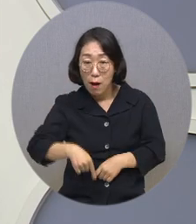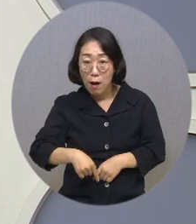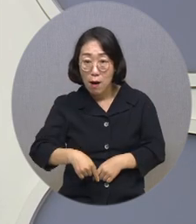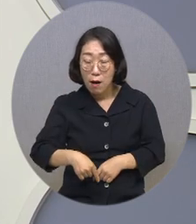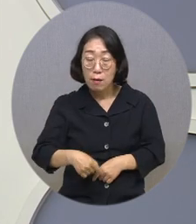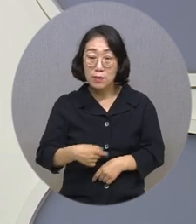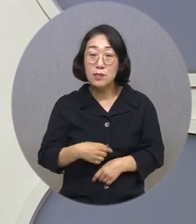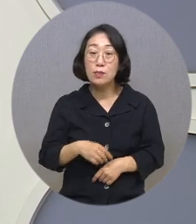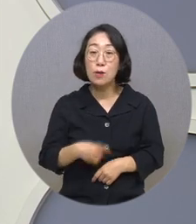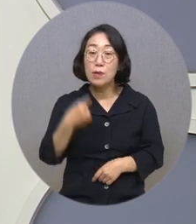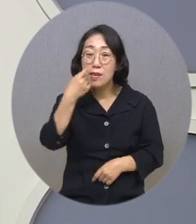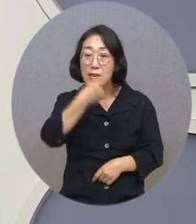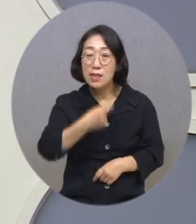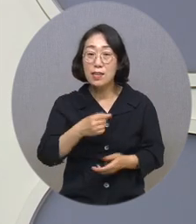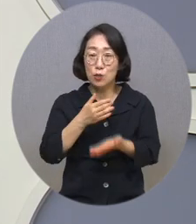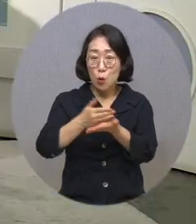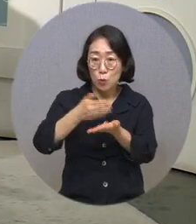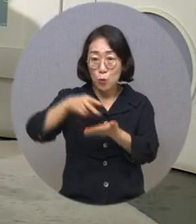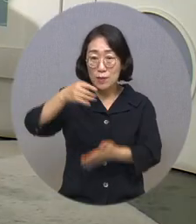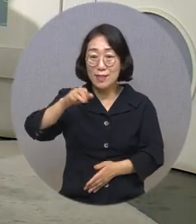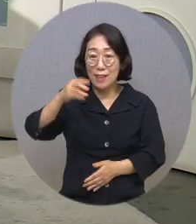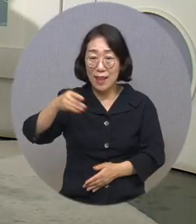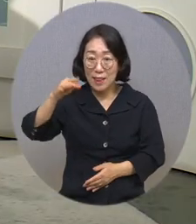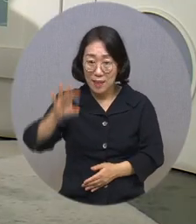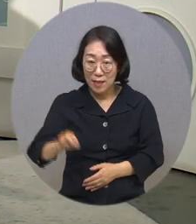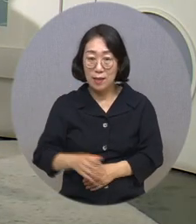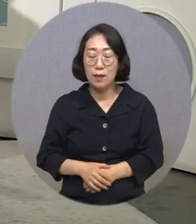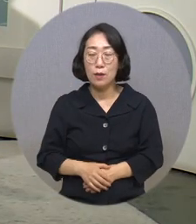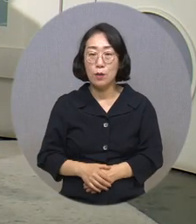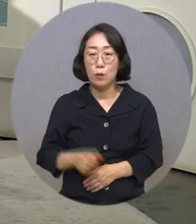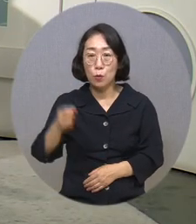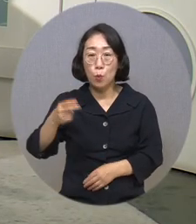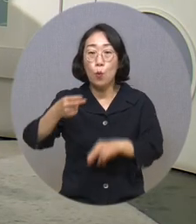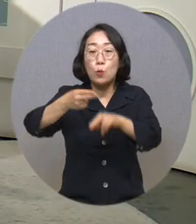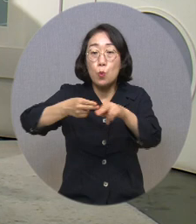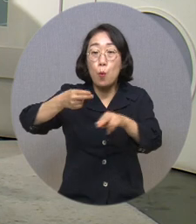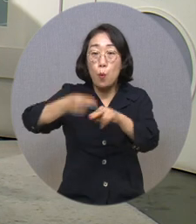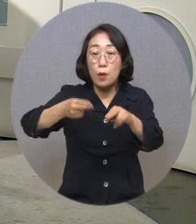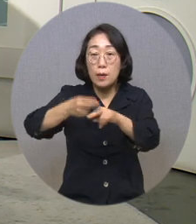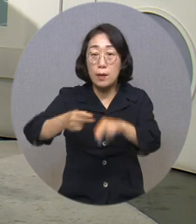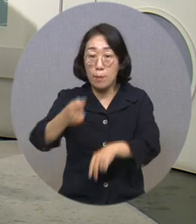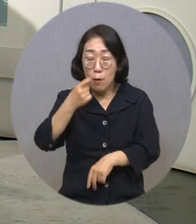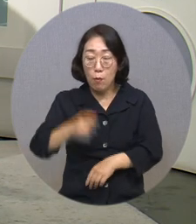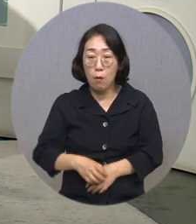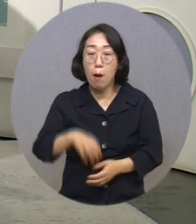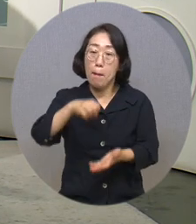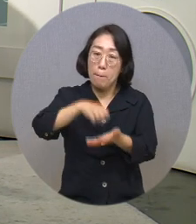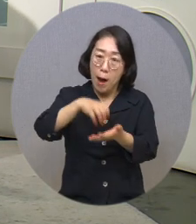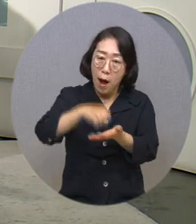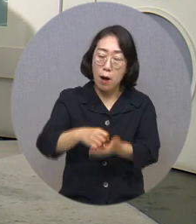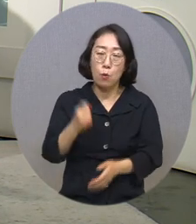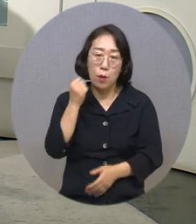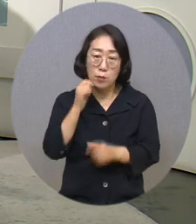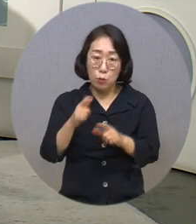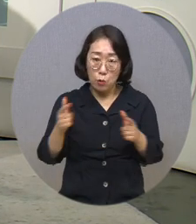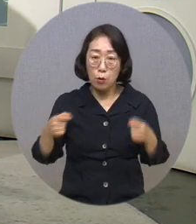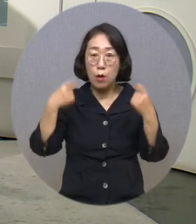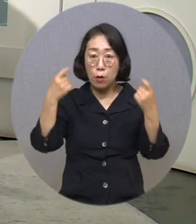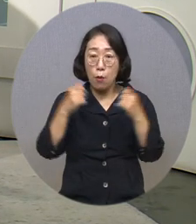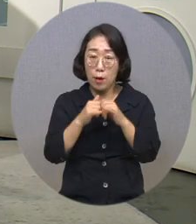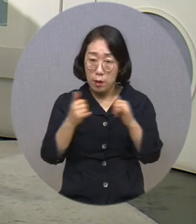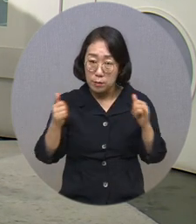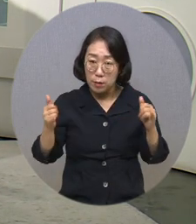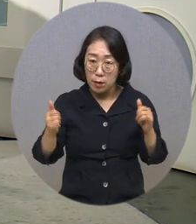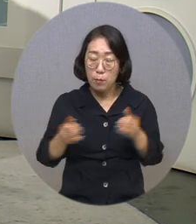해주고. 우리 저희는 이제 조리과가 있거든요. 호텔 조리. 그럼 빵도 쿠키도 만들어서 관광객들한테 주기도